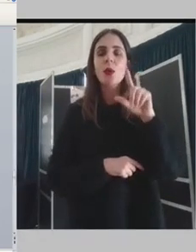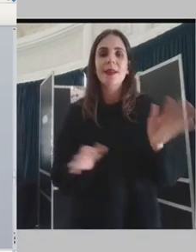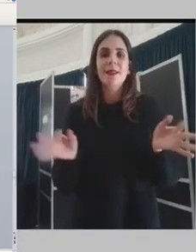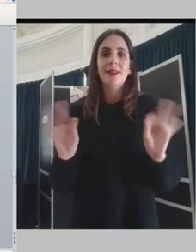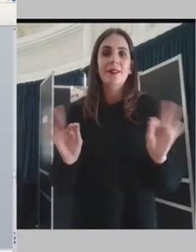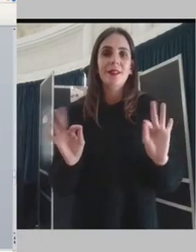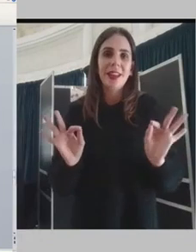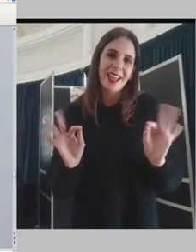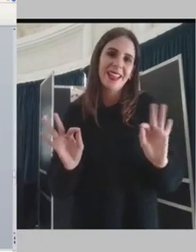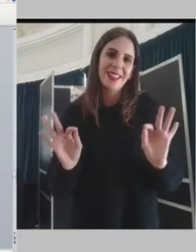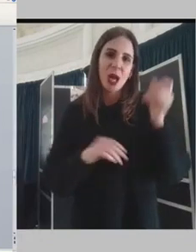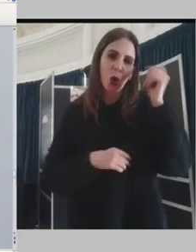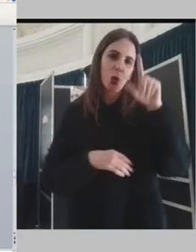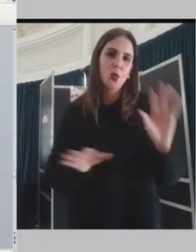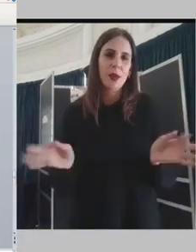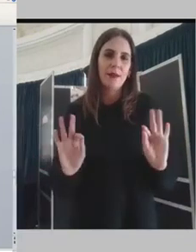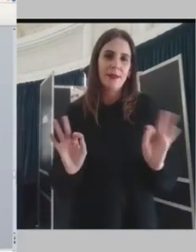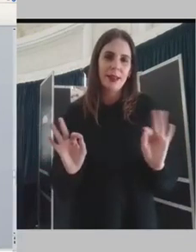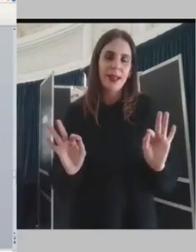inerte, molto ferma